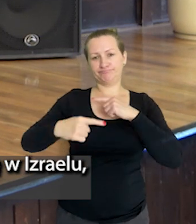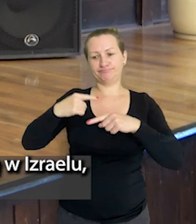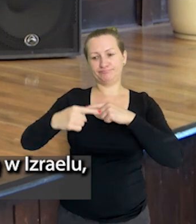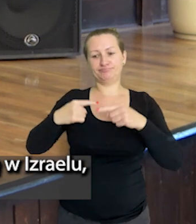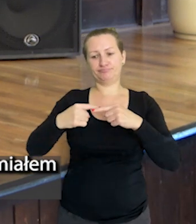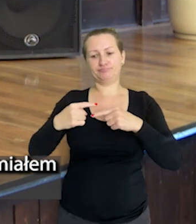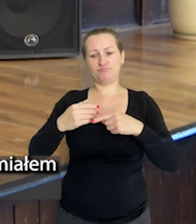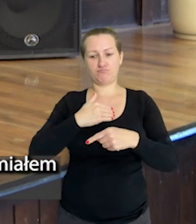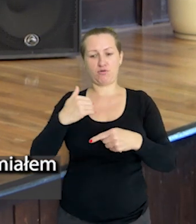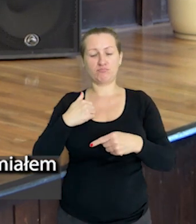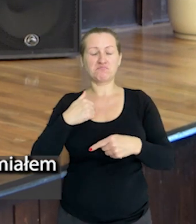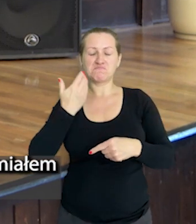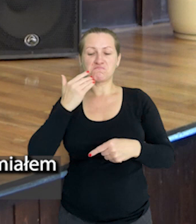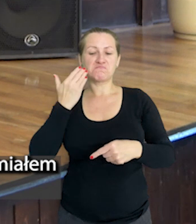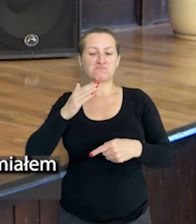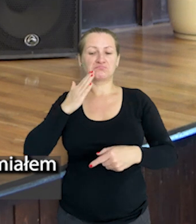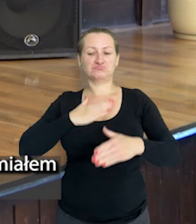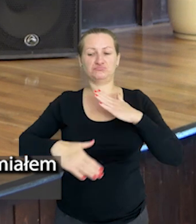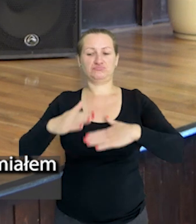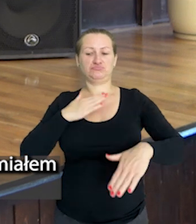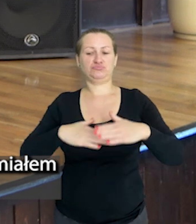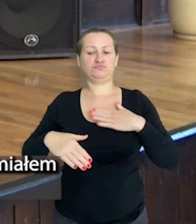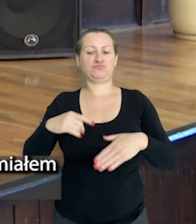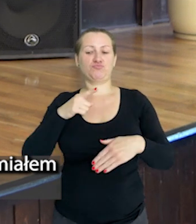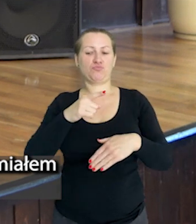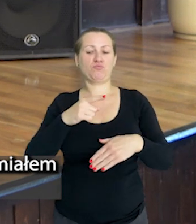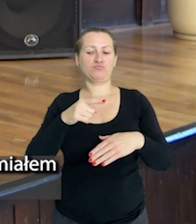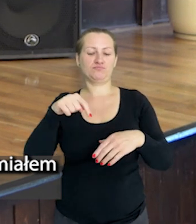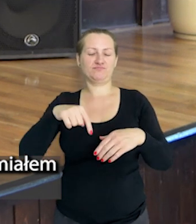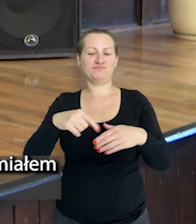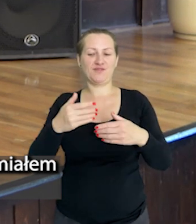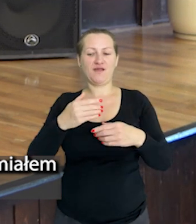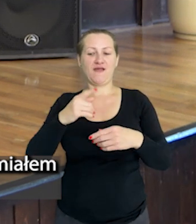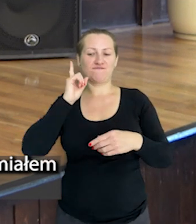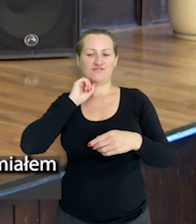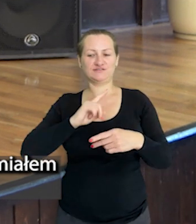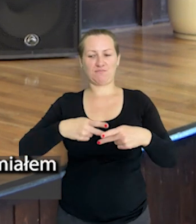też jako Polka. Więc bardzo jestem szczęśliwy, że to się wydarzyło w moim liceum i